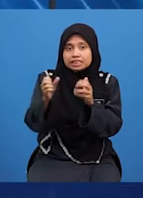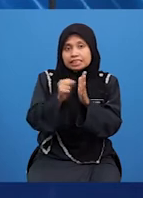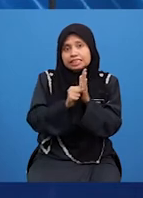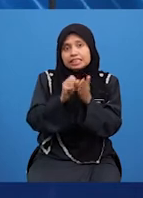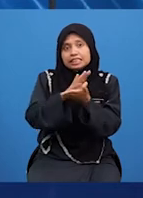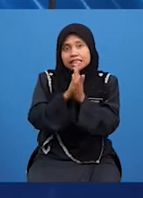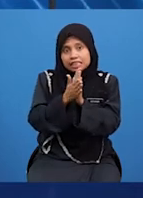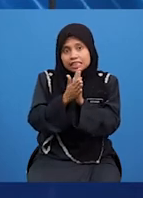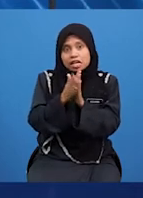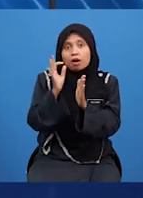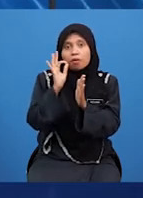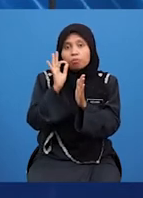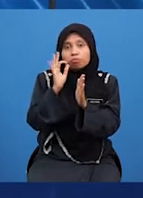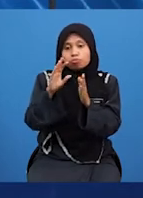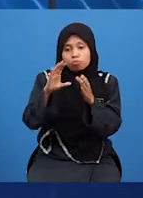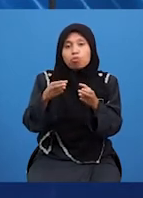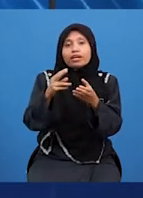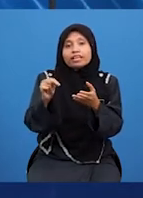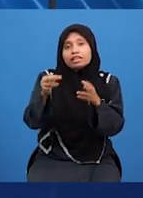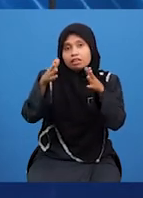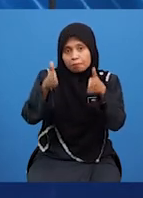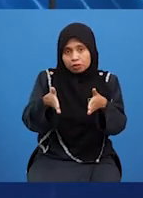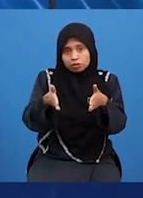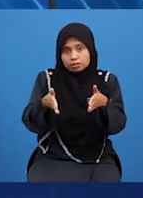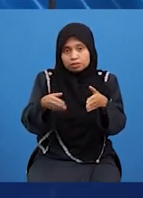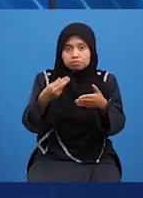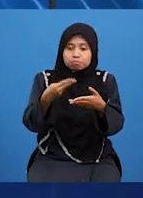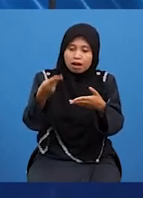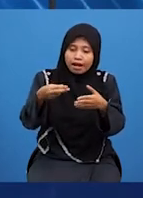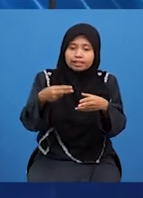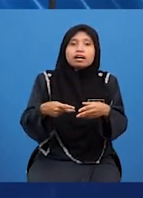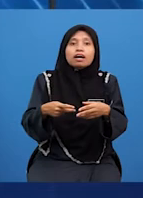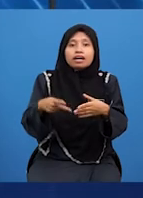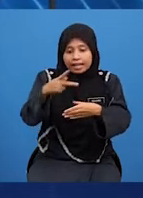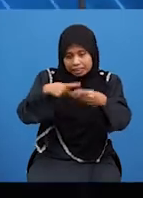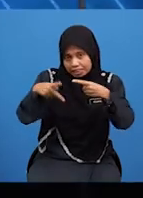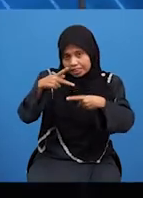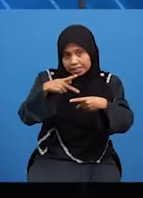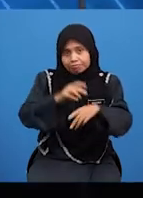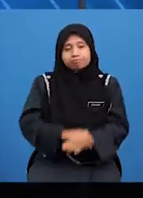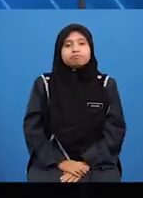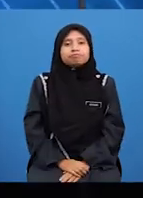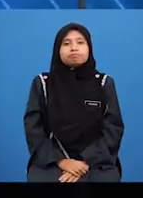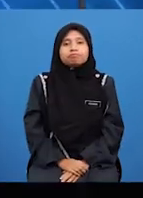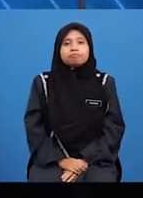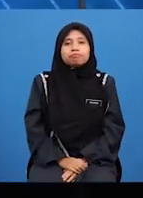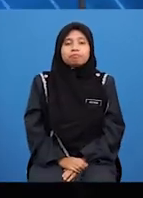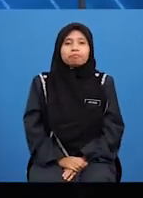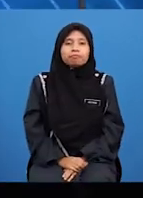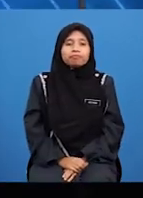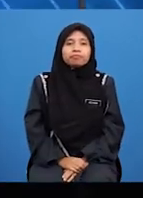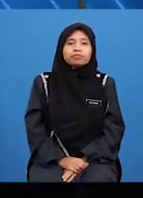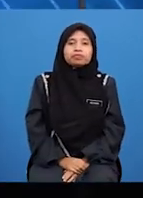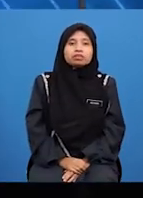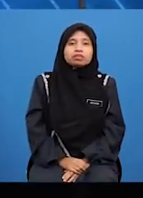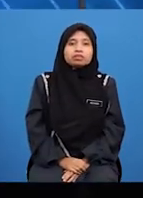objek buatan manusia sebagai bahan kajian. Yeah, okey, kita saksikan bersama-sama. Yes. Okey, pelajar-pelajar, kita lihat